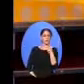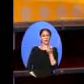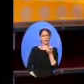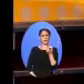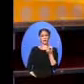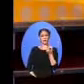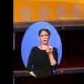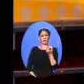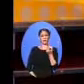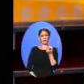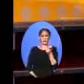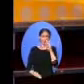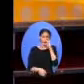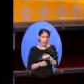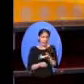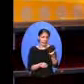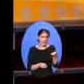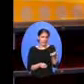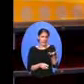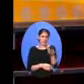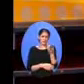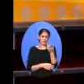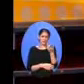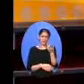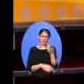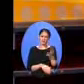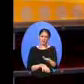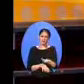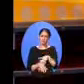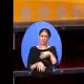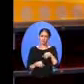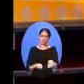נורמטיביים שפתאום נקלעים לאיזשהו משבר